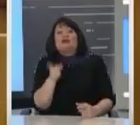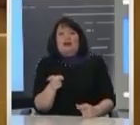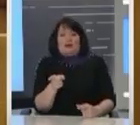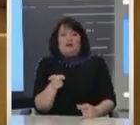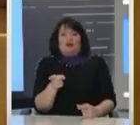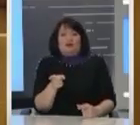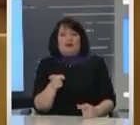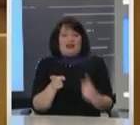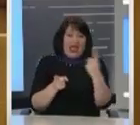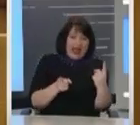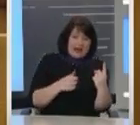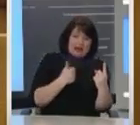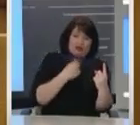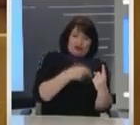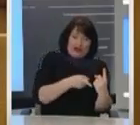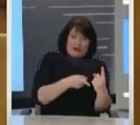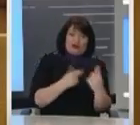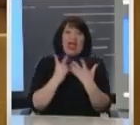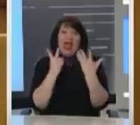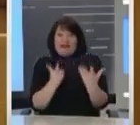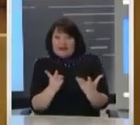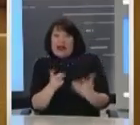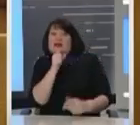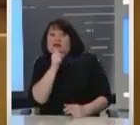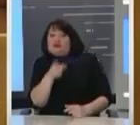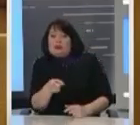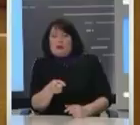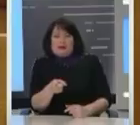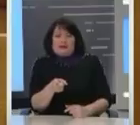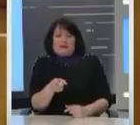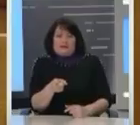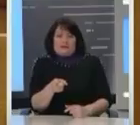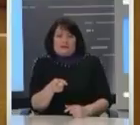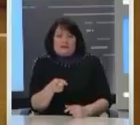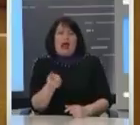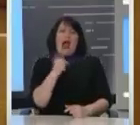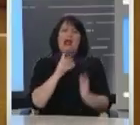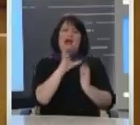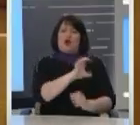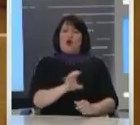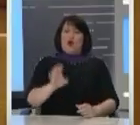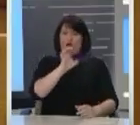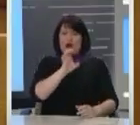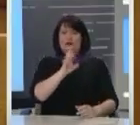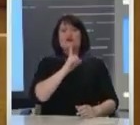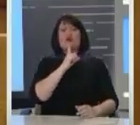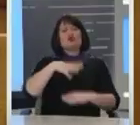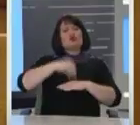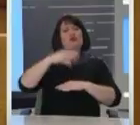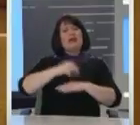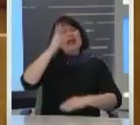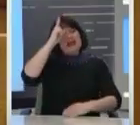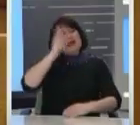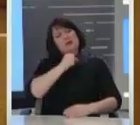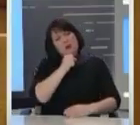μεγαλύτερους. Η σχέση δηλαδή είναι 7:1, όταν σε χώρες με επίσης γερασμένες, όπως είναι η Σουηδία και η